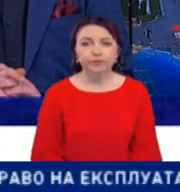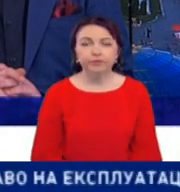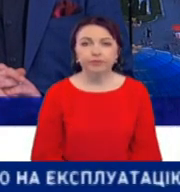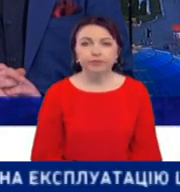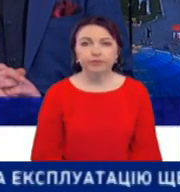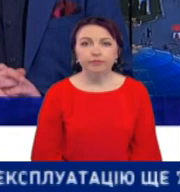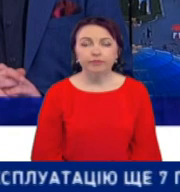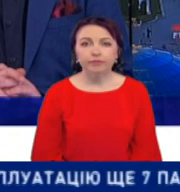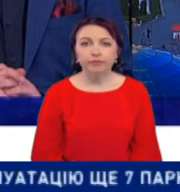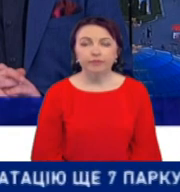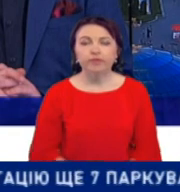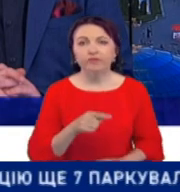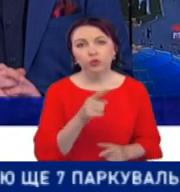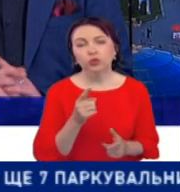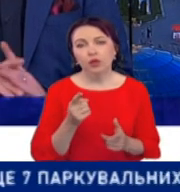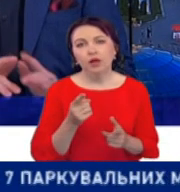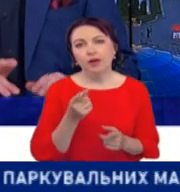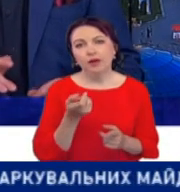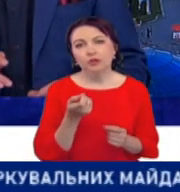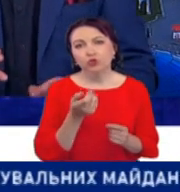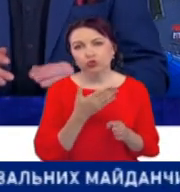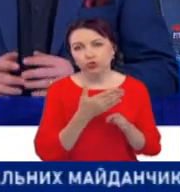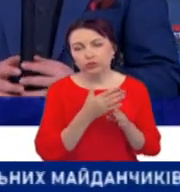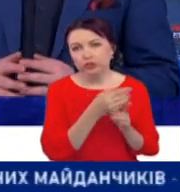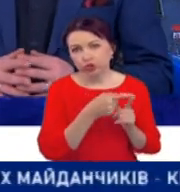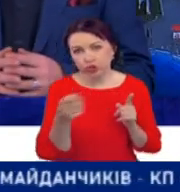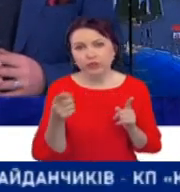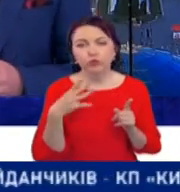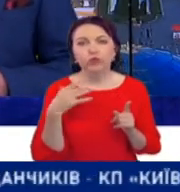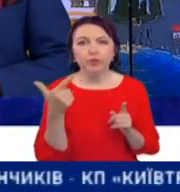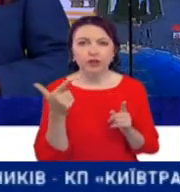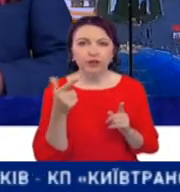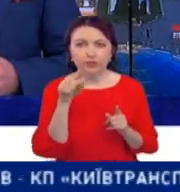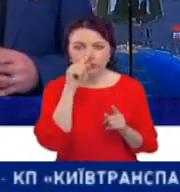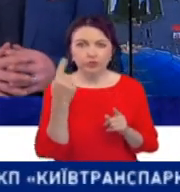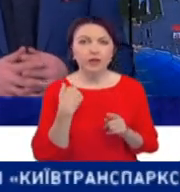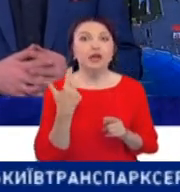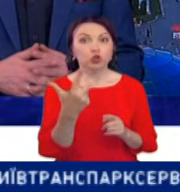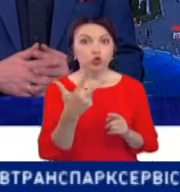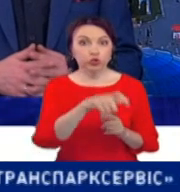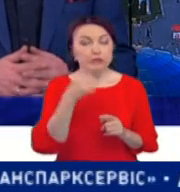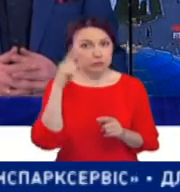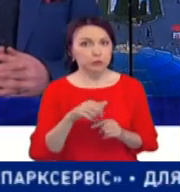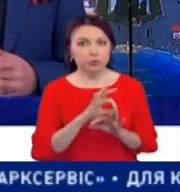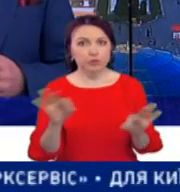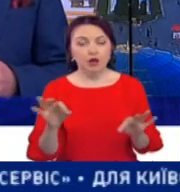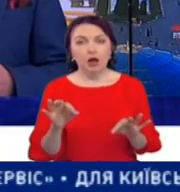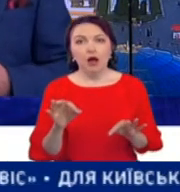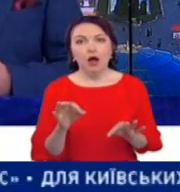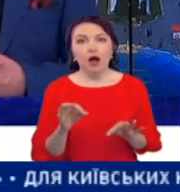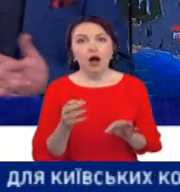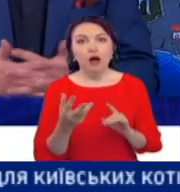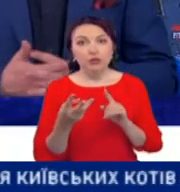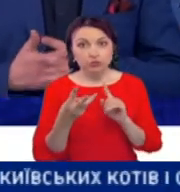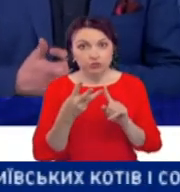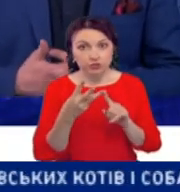він тут певний час був губернатором Луганської області. Так, пане Євгене, я трьох там знаю добре, а одного знаю прекрасно особисто.